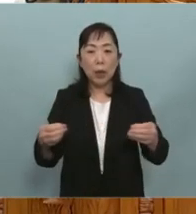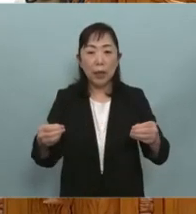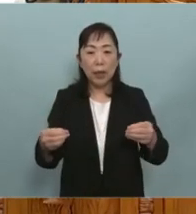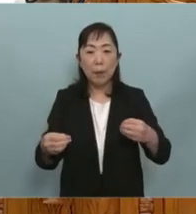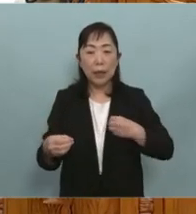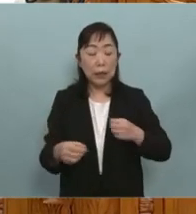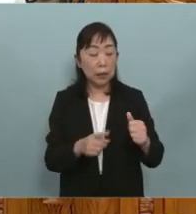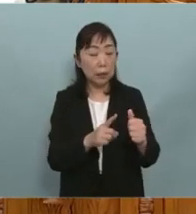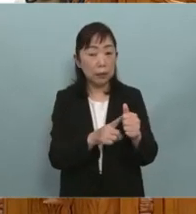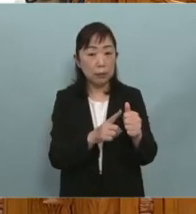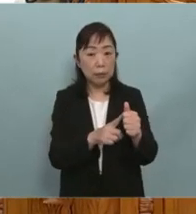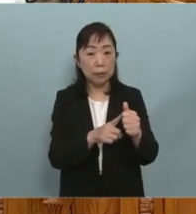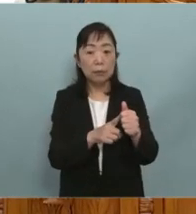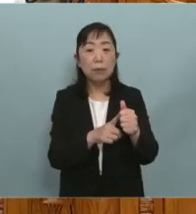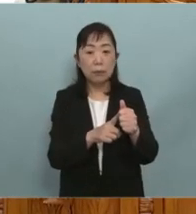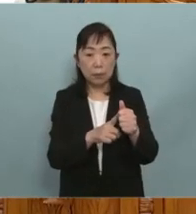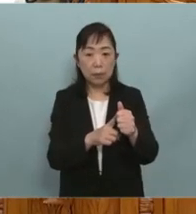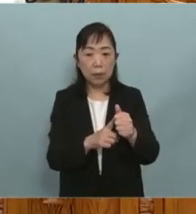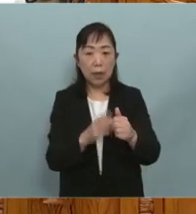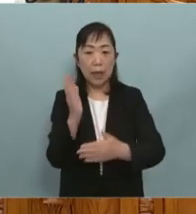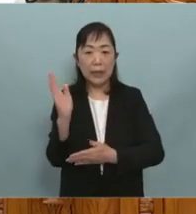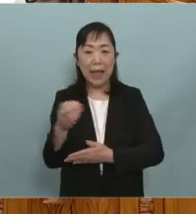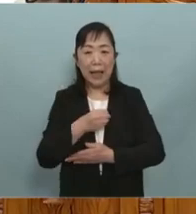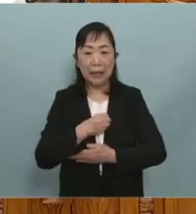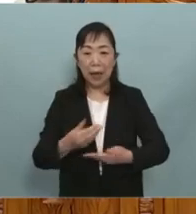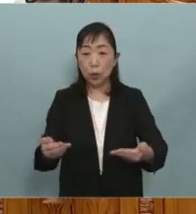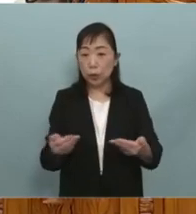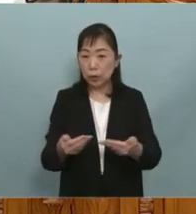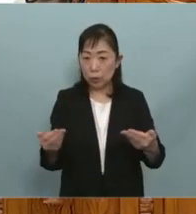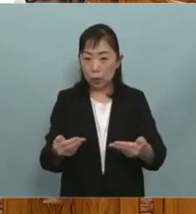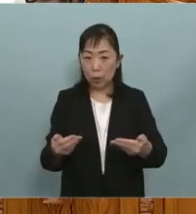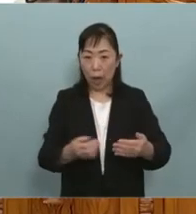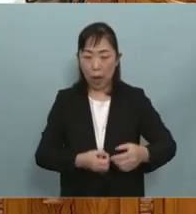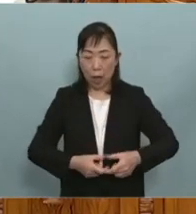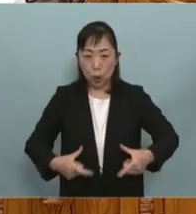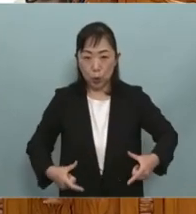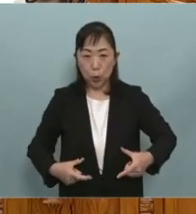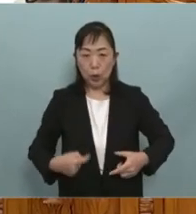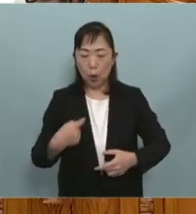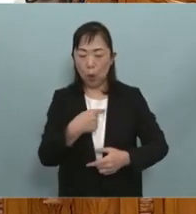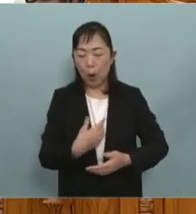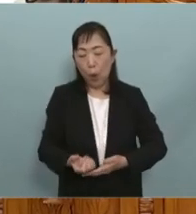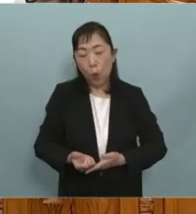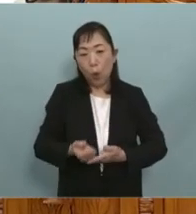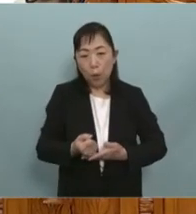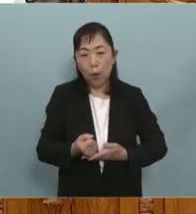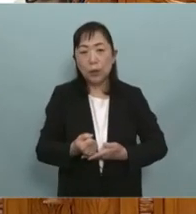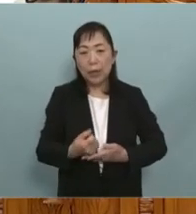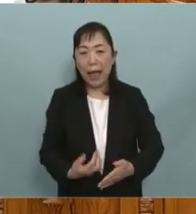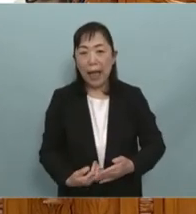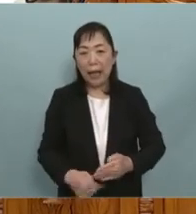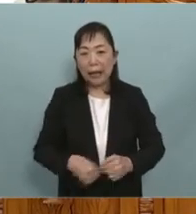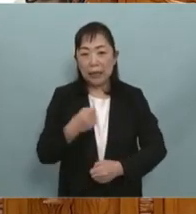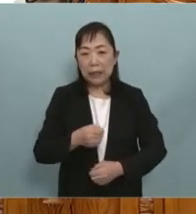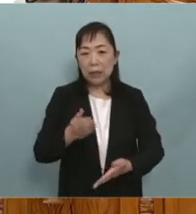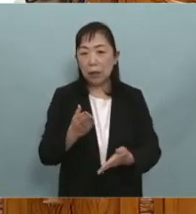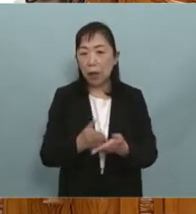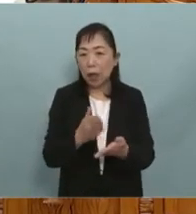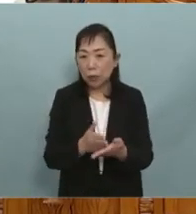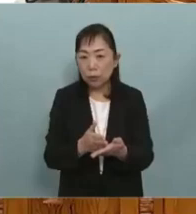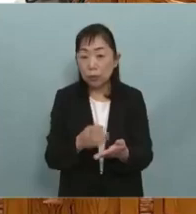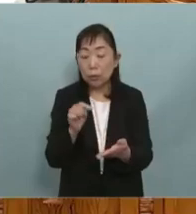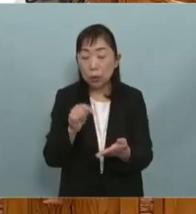師の政治家の仕事は勇気と真心を持って真実を語る